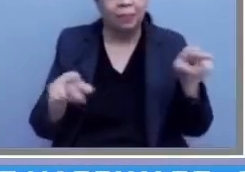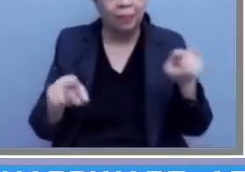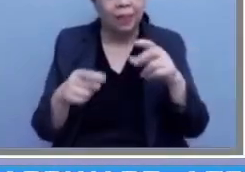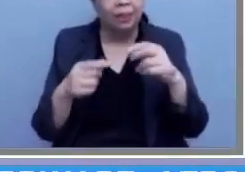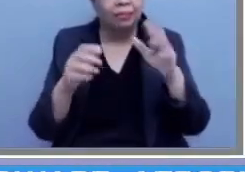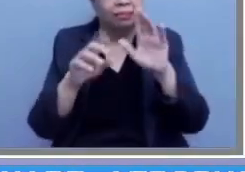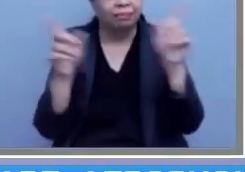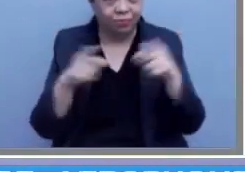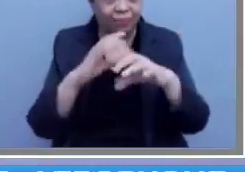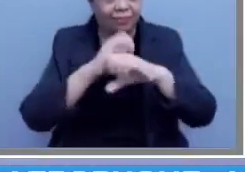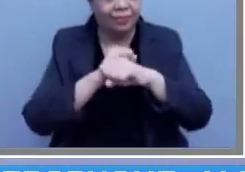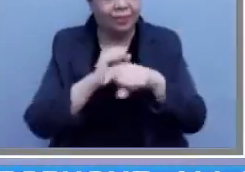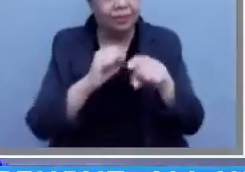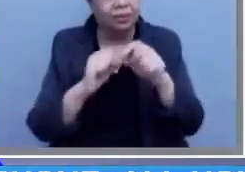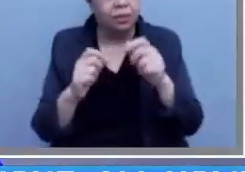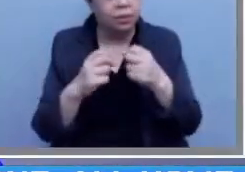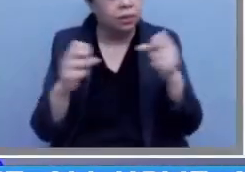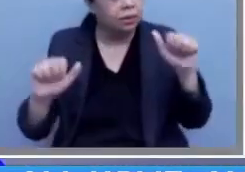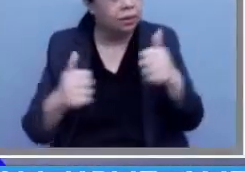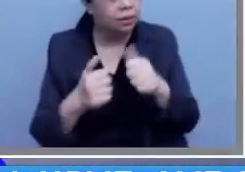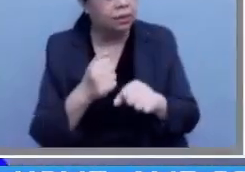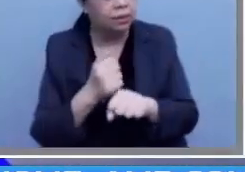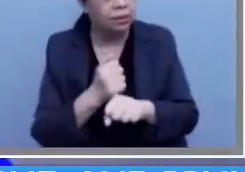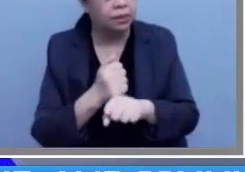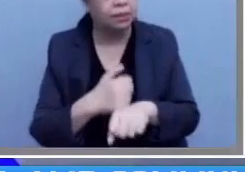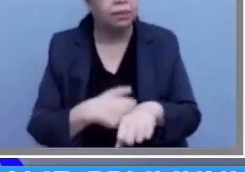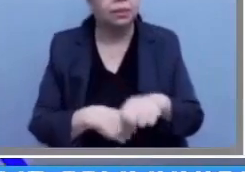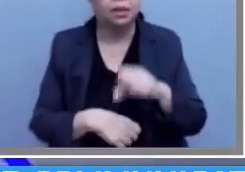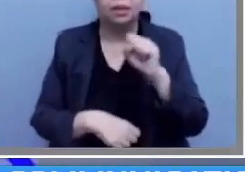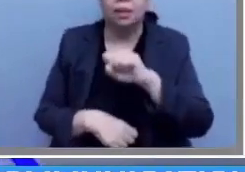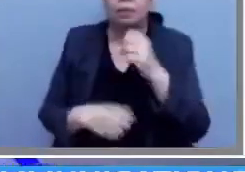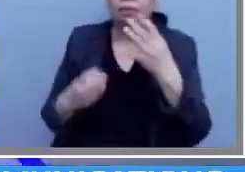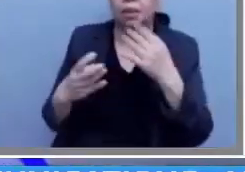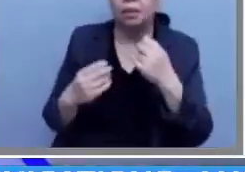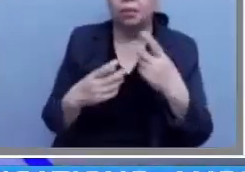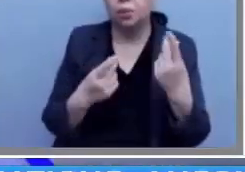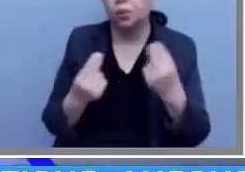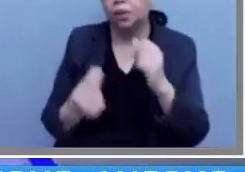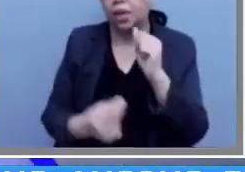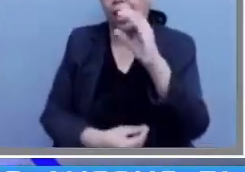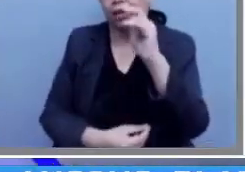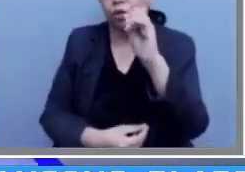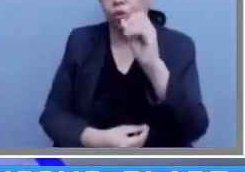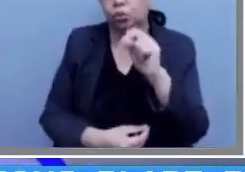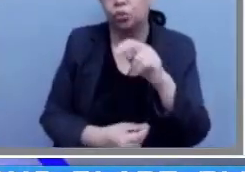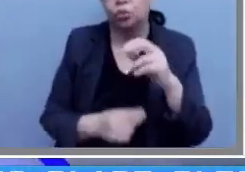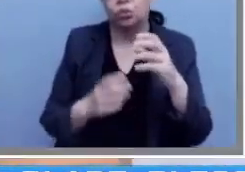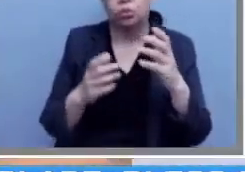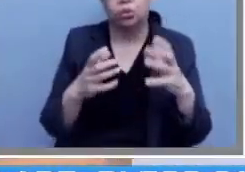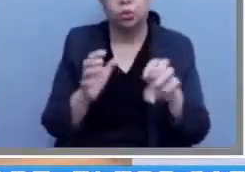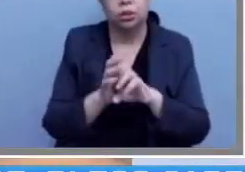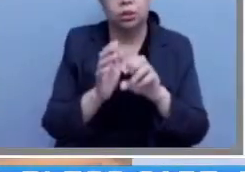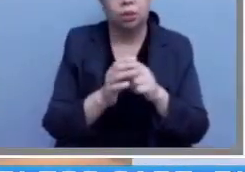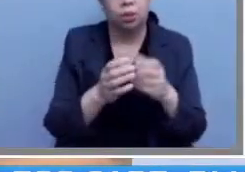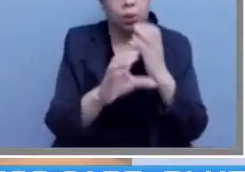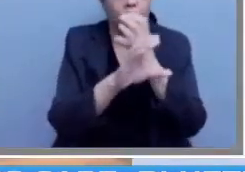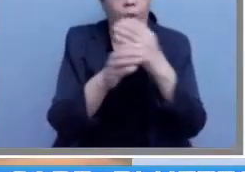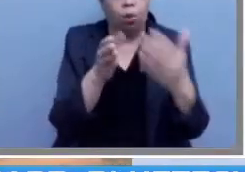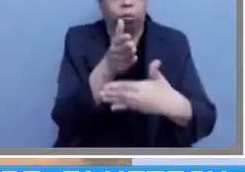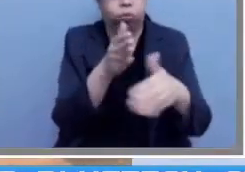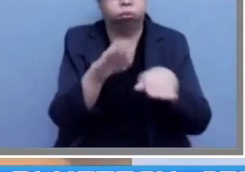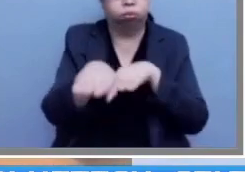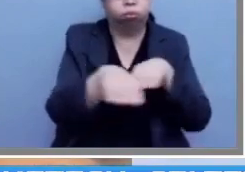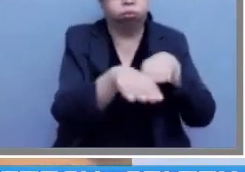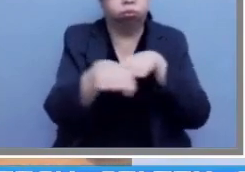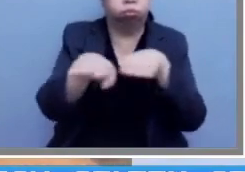SAO Yeah marami to maraming action scene yung yung pag yung chase namin yung